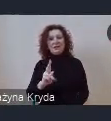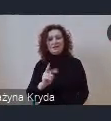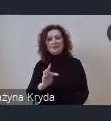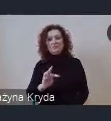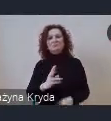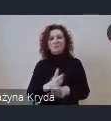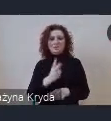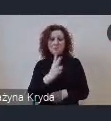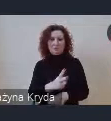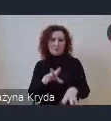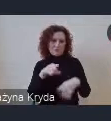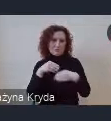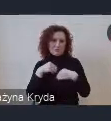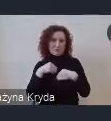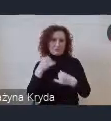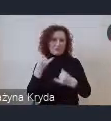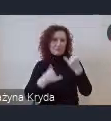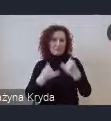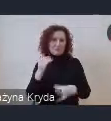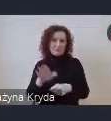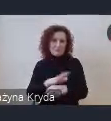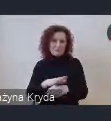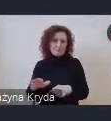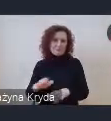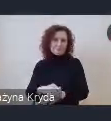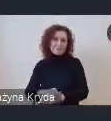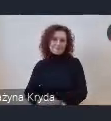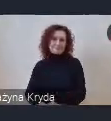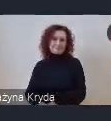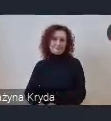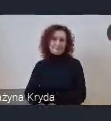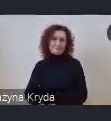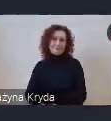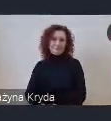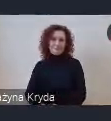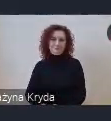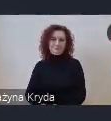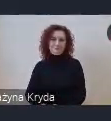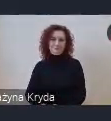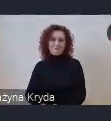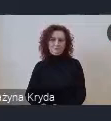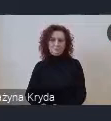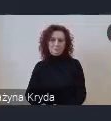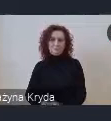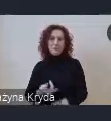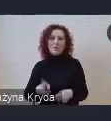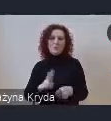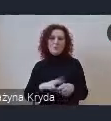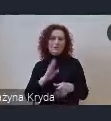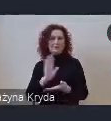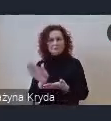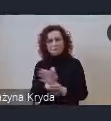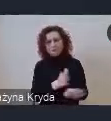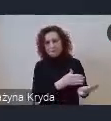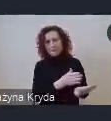jeśli go Jeśli spełnia cię przepraszam okej terminy pomijamy bo one już